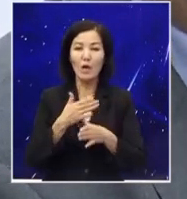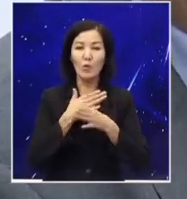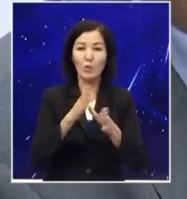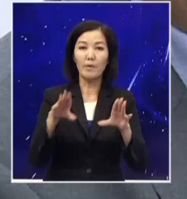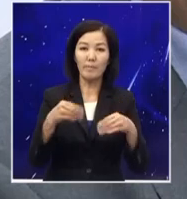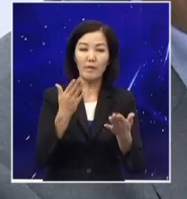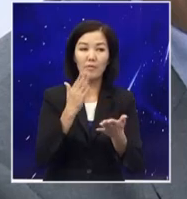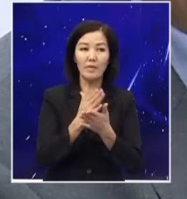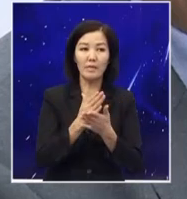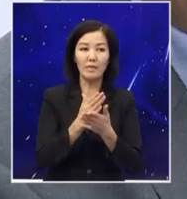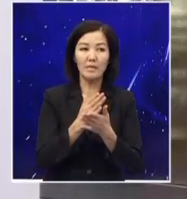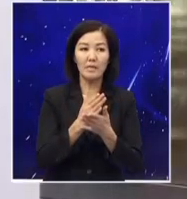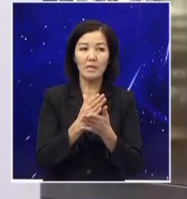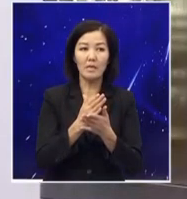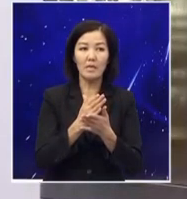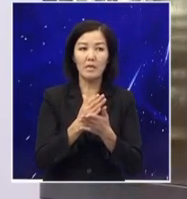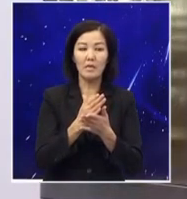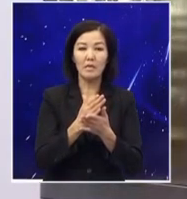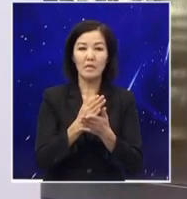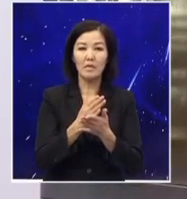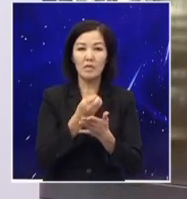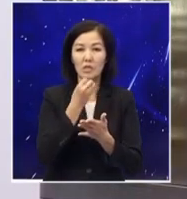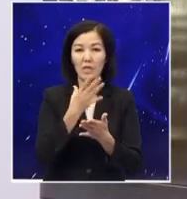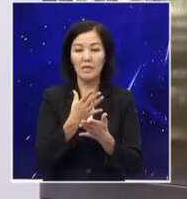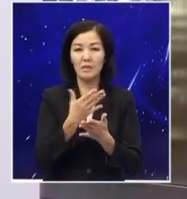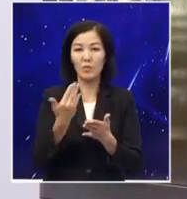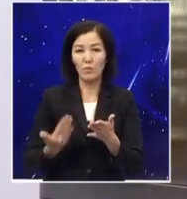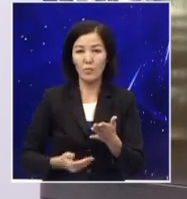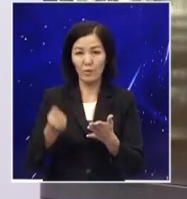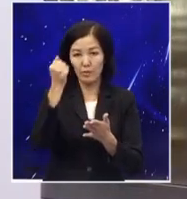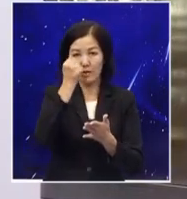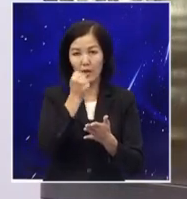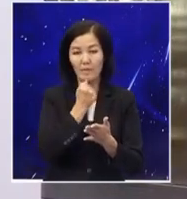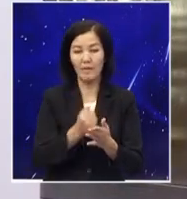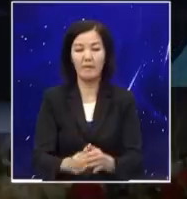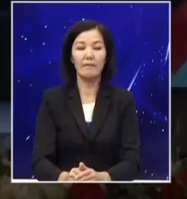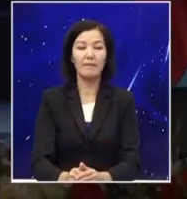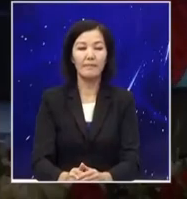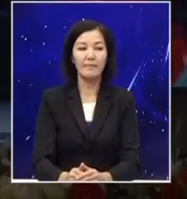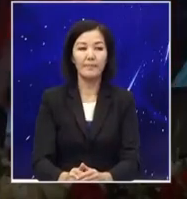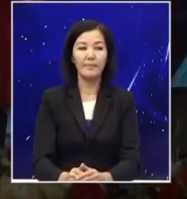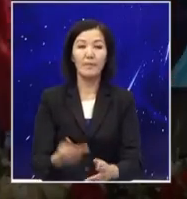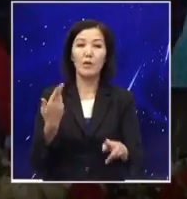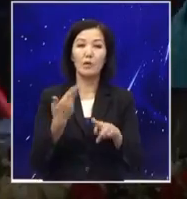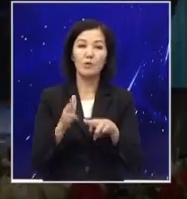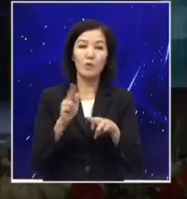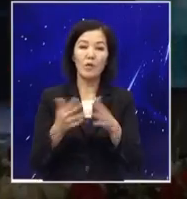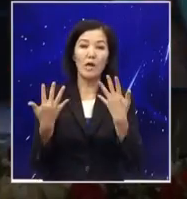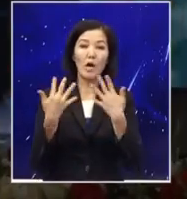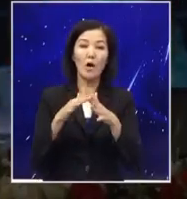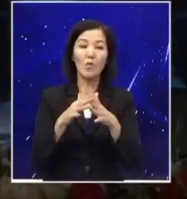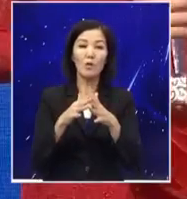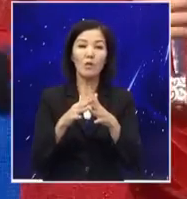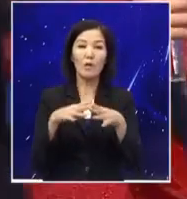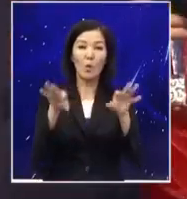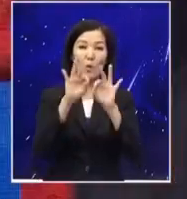атырсыз. Жақсылықта кездесейік. Рахмет сізге, Амандық Ғабасұлы. Сондай-ақ ауылдық аудандық өнер